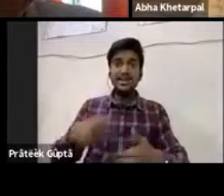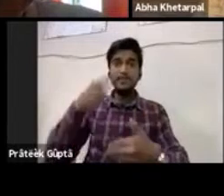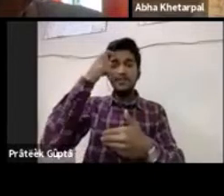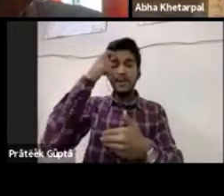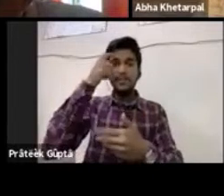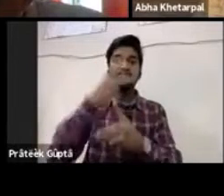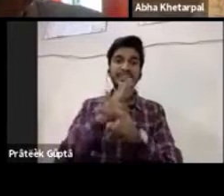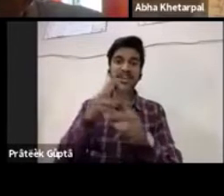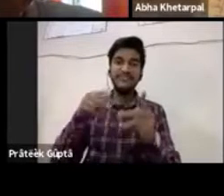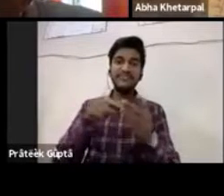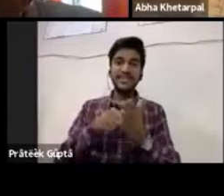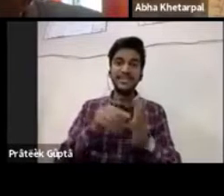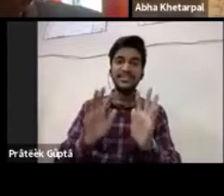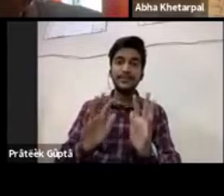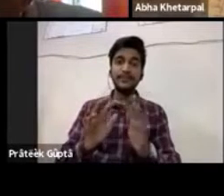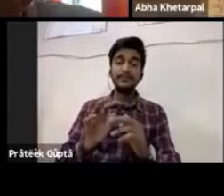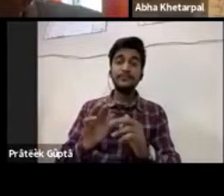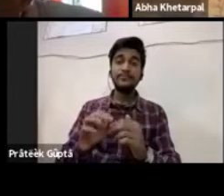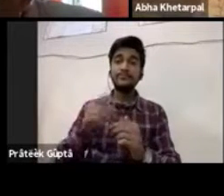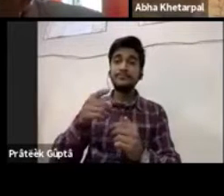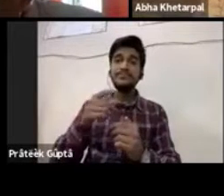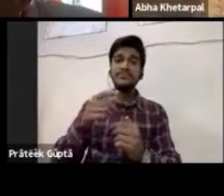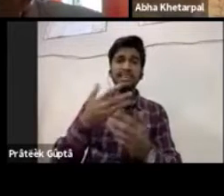जो भौतिक बाधाएं हैं,